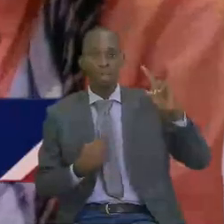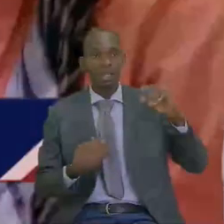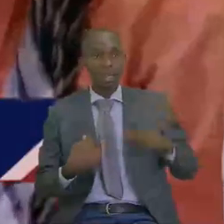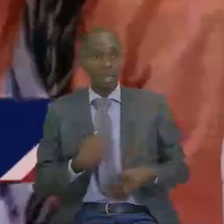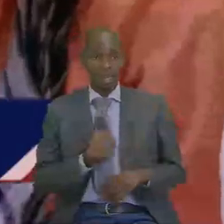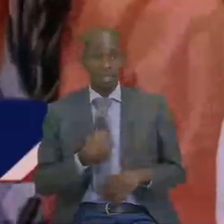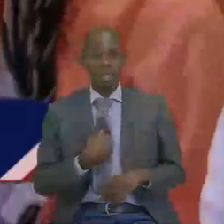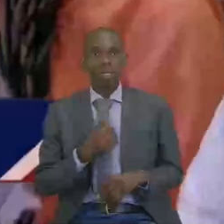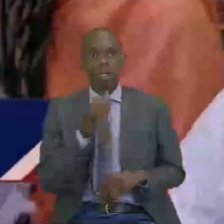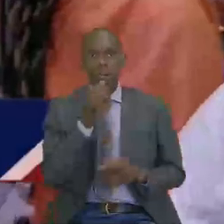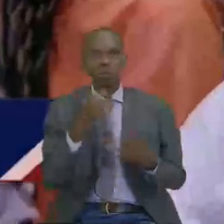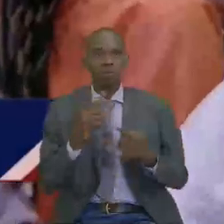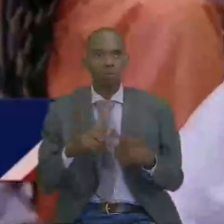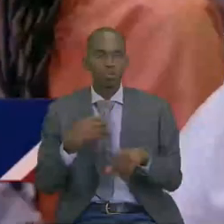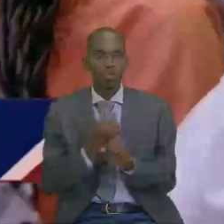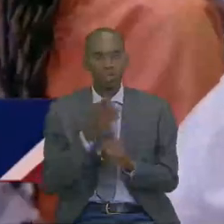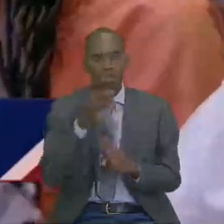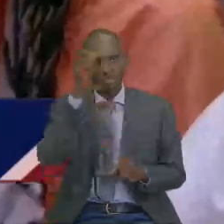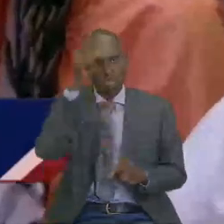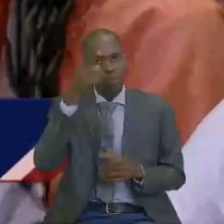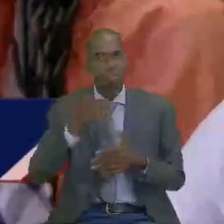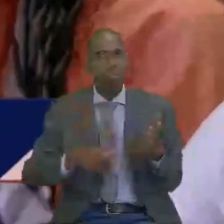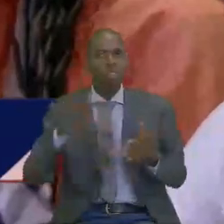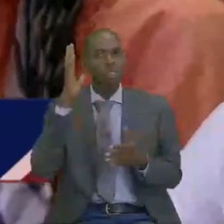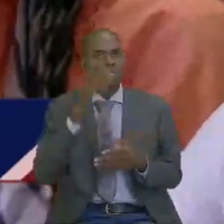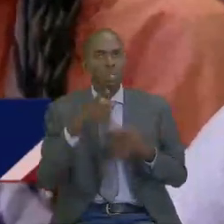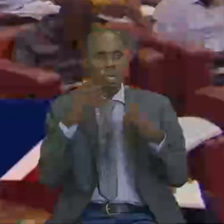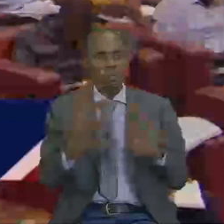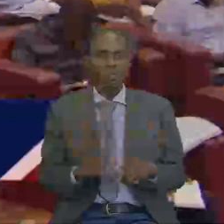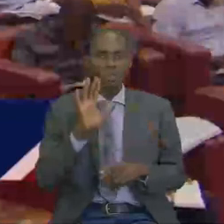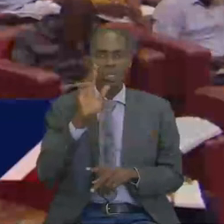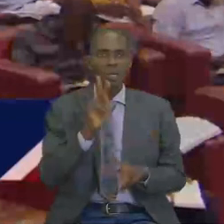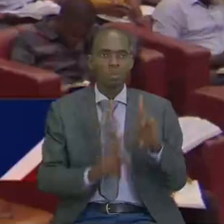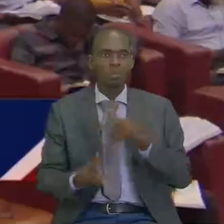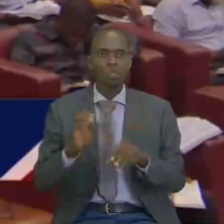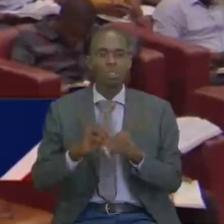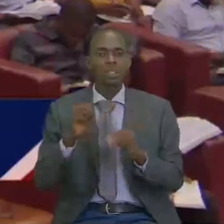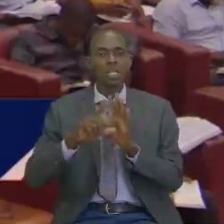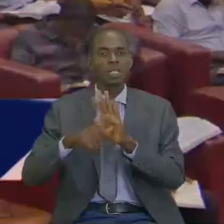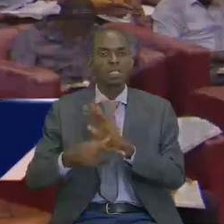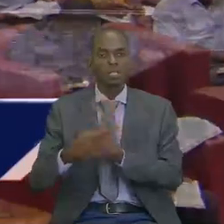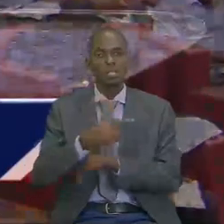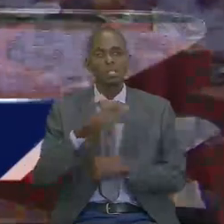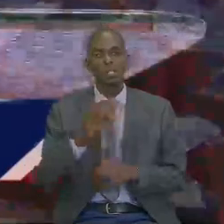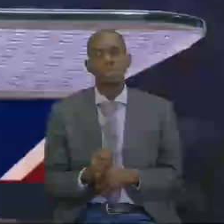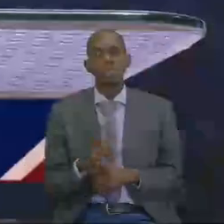te faire connaître ce qui doit arriver à ton peuple dans la suite des